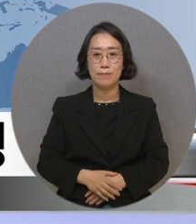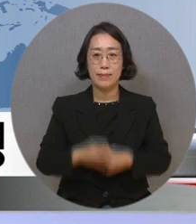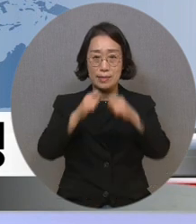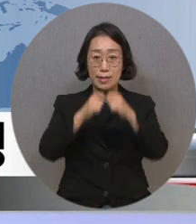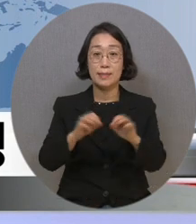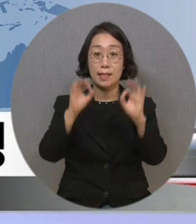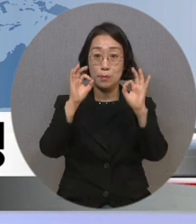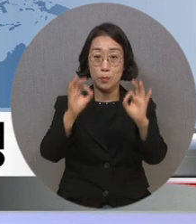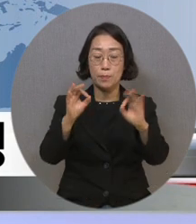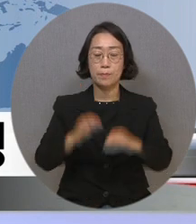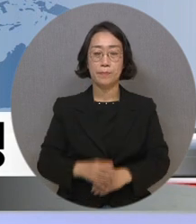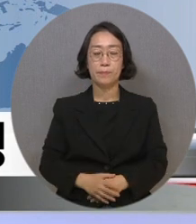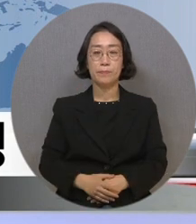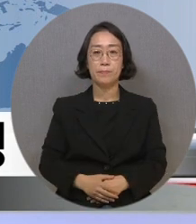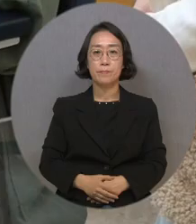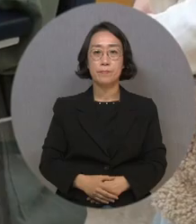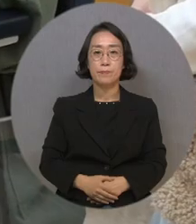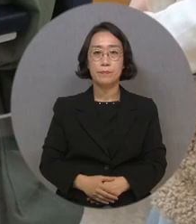기자가 전합니다.